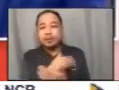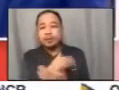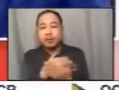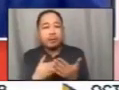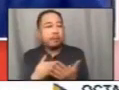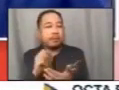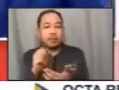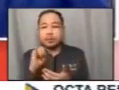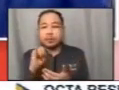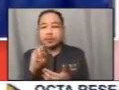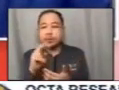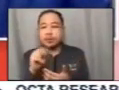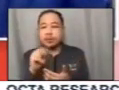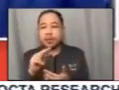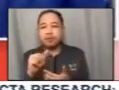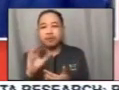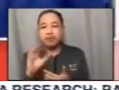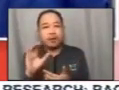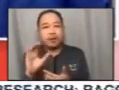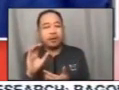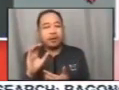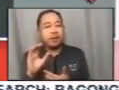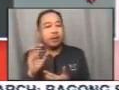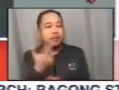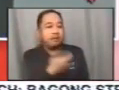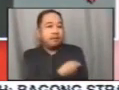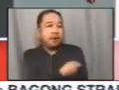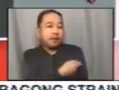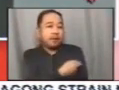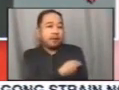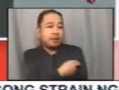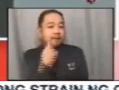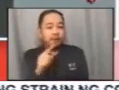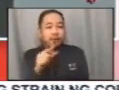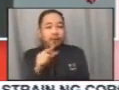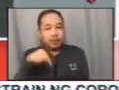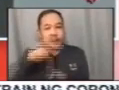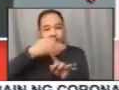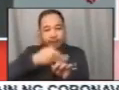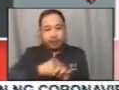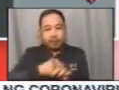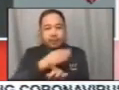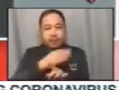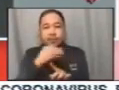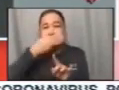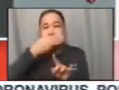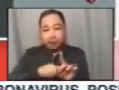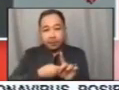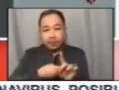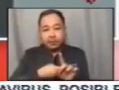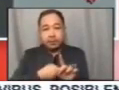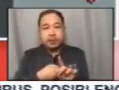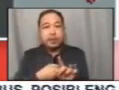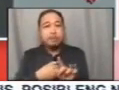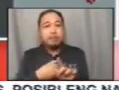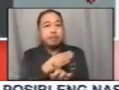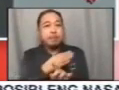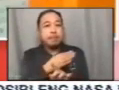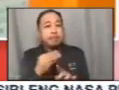effects. In fact, sa data ho, mayroong 5.5 people out of a million na